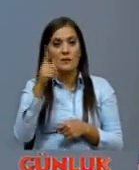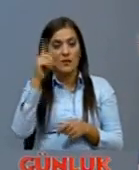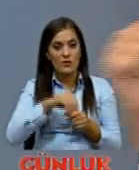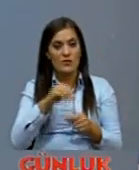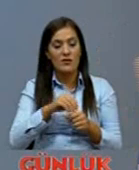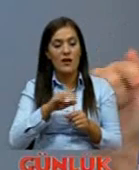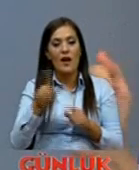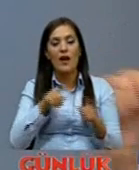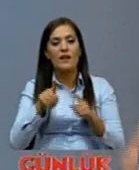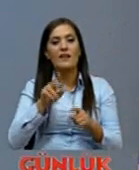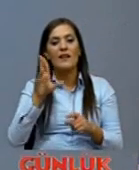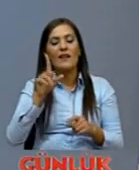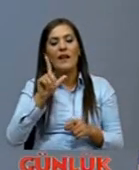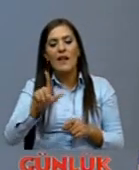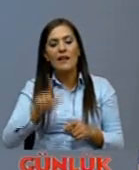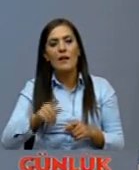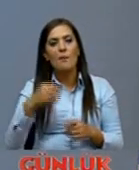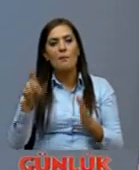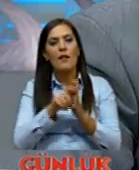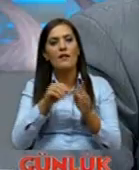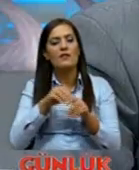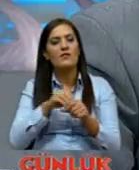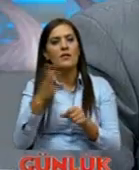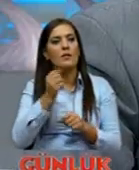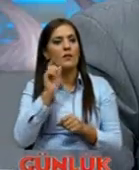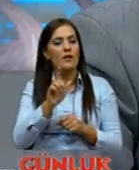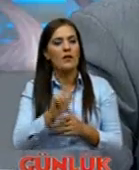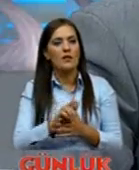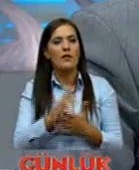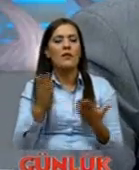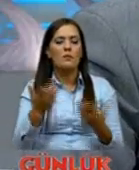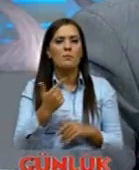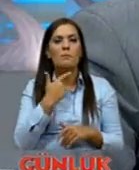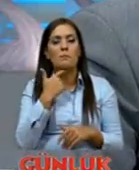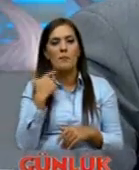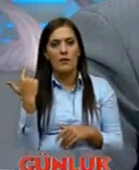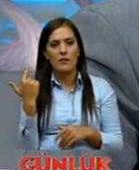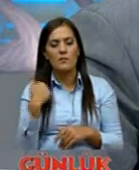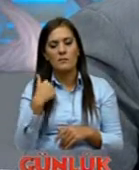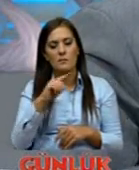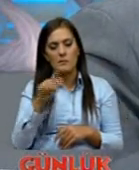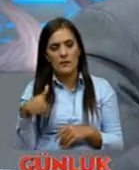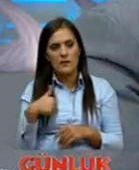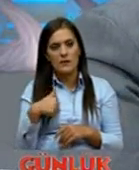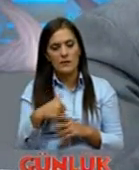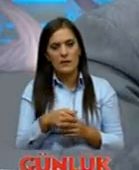için hangi yeterlilik belgelerini almak gerekiyor efendim? Tabii ki maalesef bizde